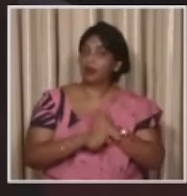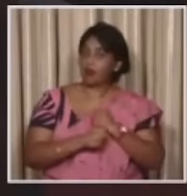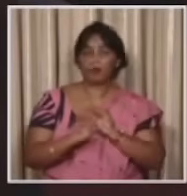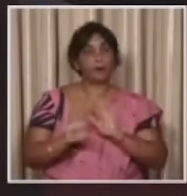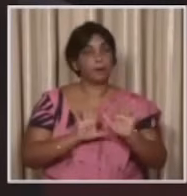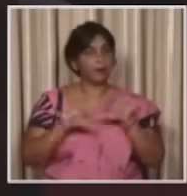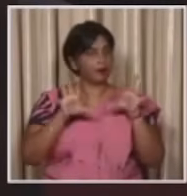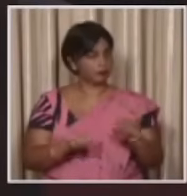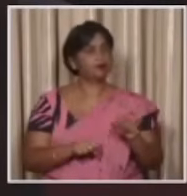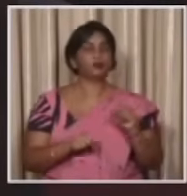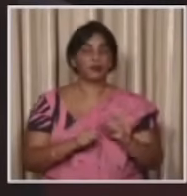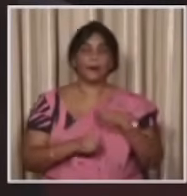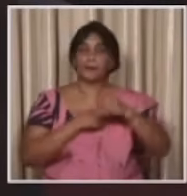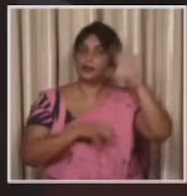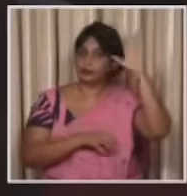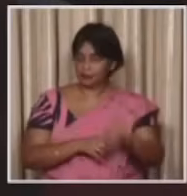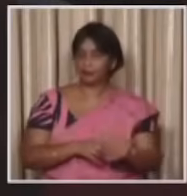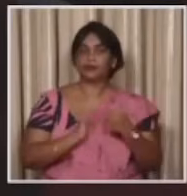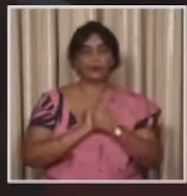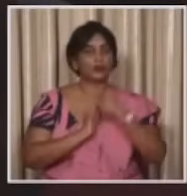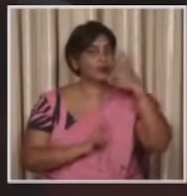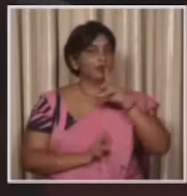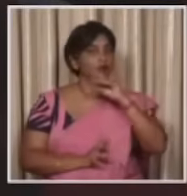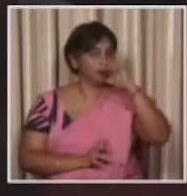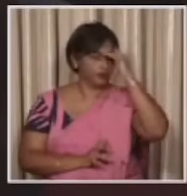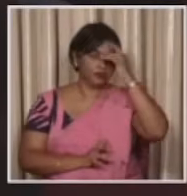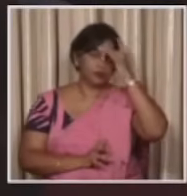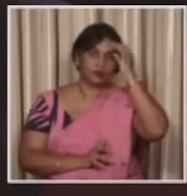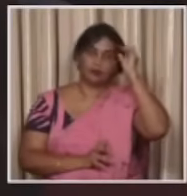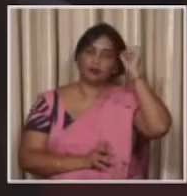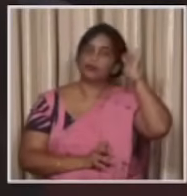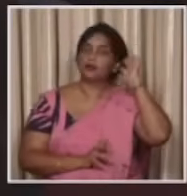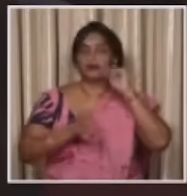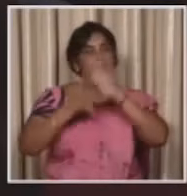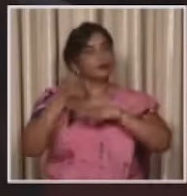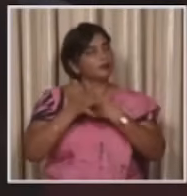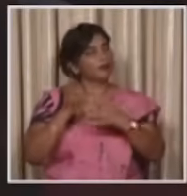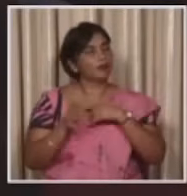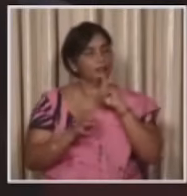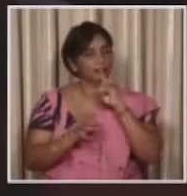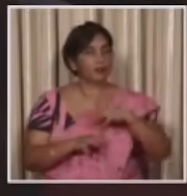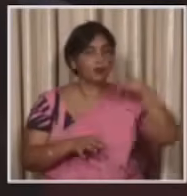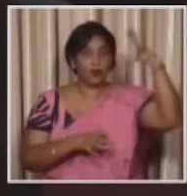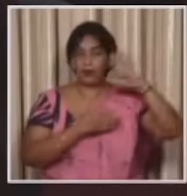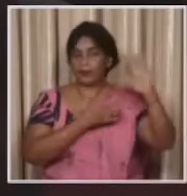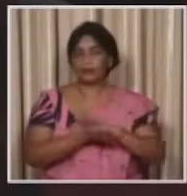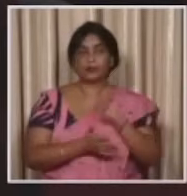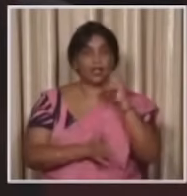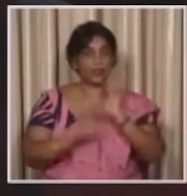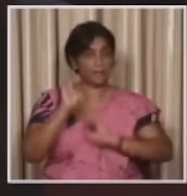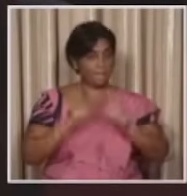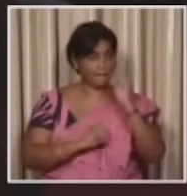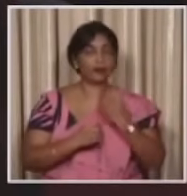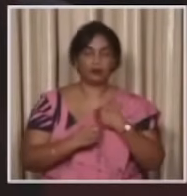පාලනය තියාගෙන ගේන්න ආයෝජන ටික. ගරු නියෝජ්‍ය කථානායකතුමනි, අපි අස්තමේන්තු කළ තියෙනවා අපි පුනර්ජනීය බලයේ 70%කින්